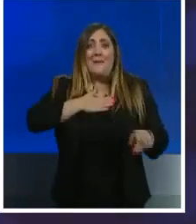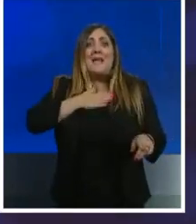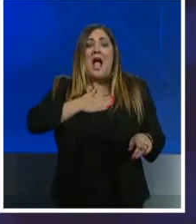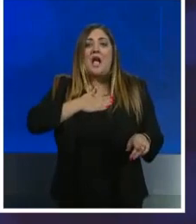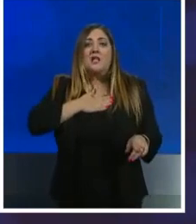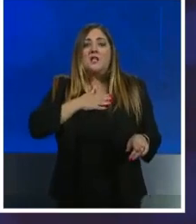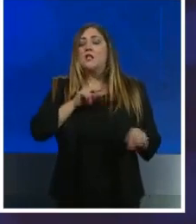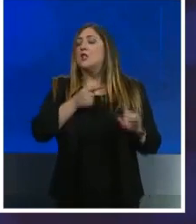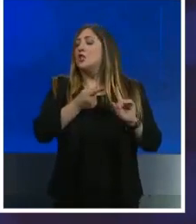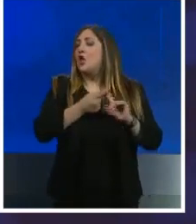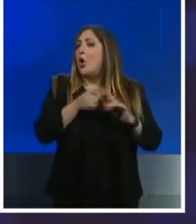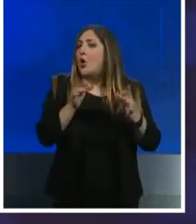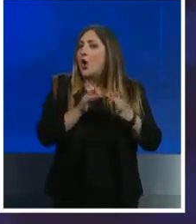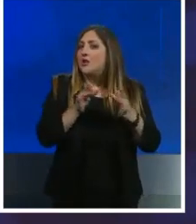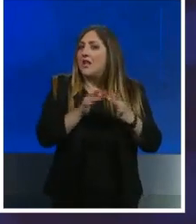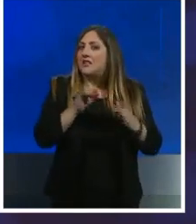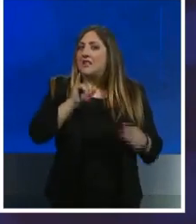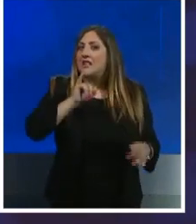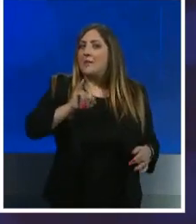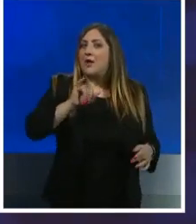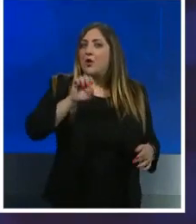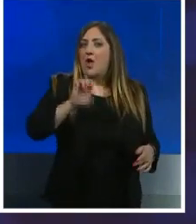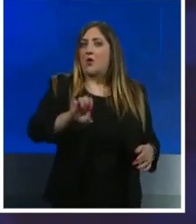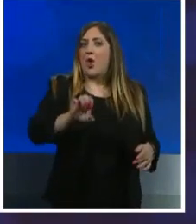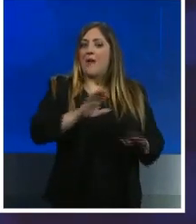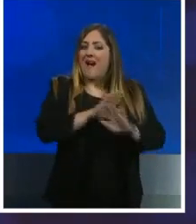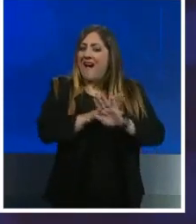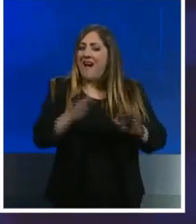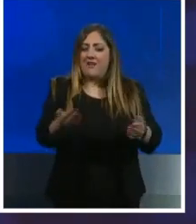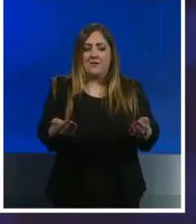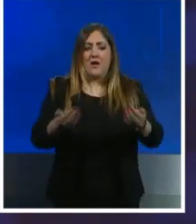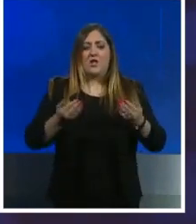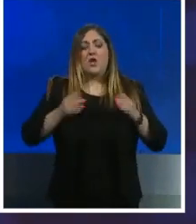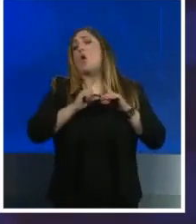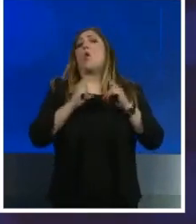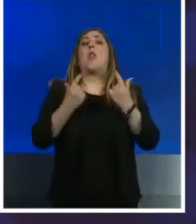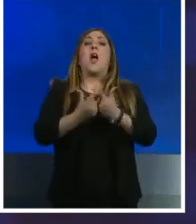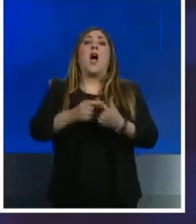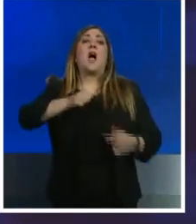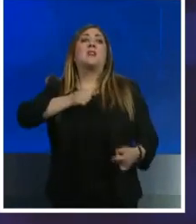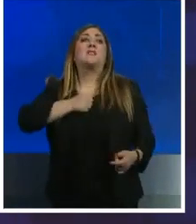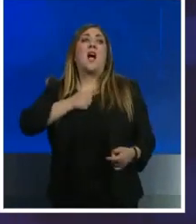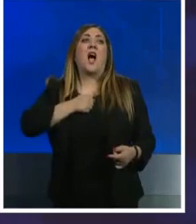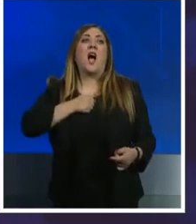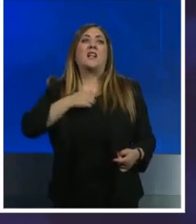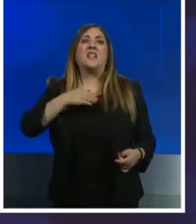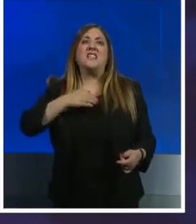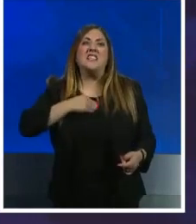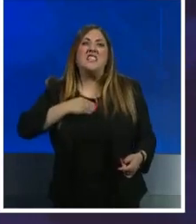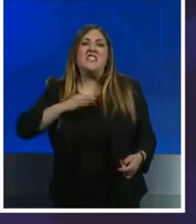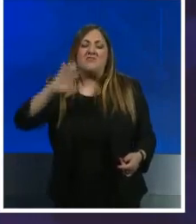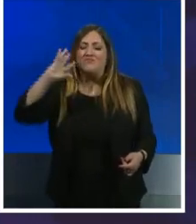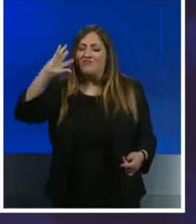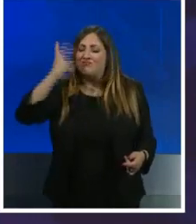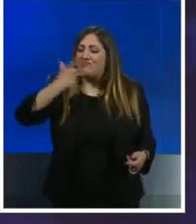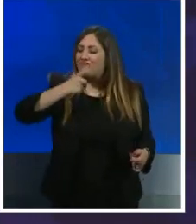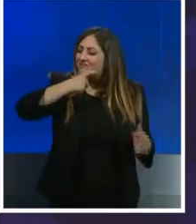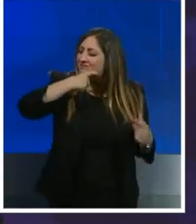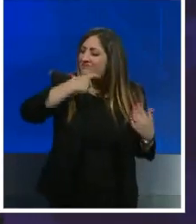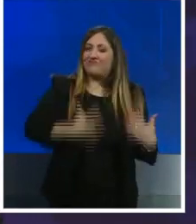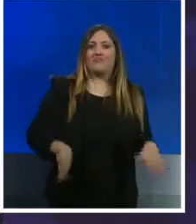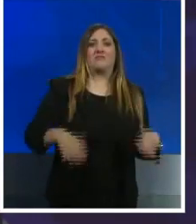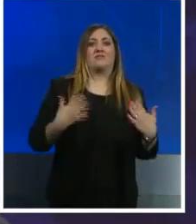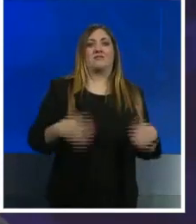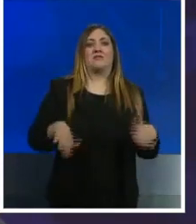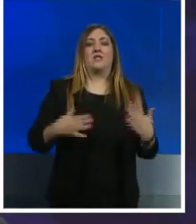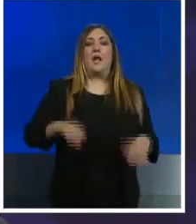ma' Imperium Ewropa qatt ma ġew għall-laqgħat tagħna u nħossni disgustat